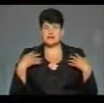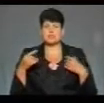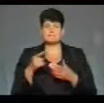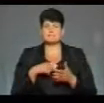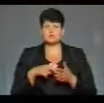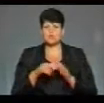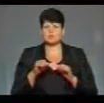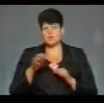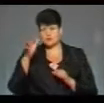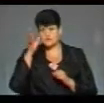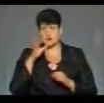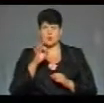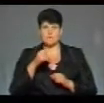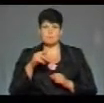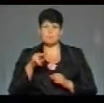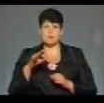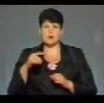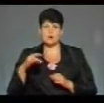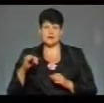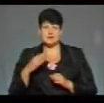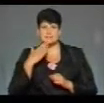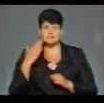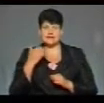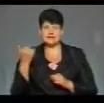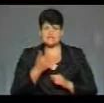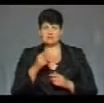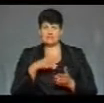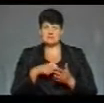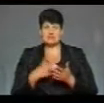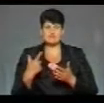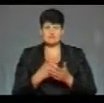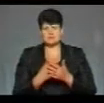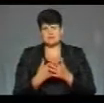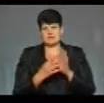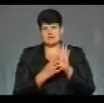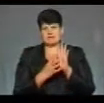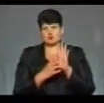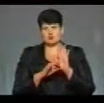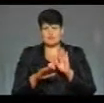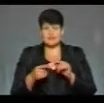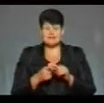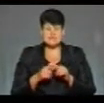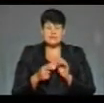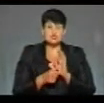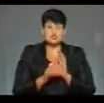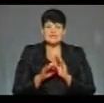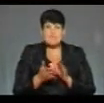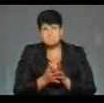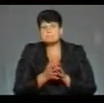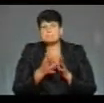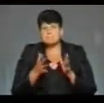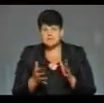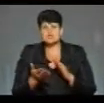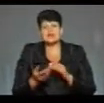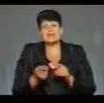управління освіти Ольга Похиляк. За останній тиждень в місті вакцинували майже 900 дітей. Це на 600 дітей більше, ніж